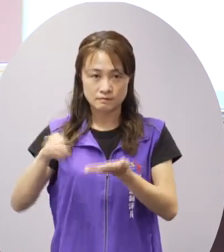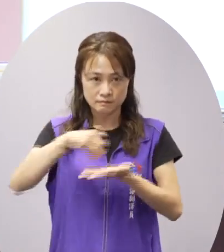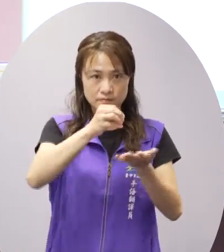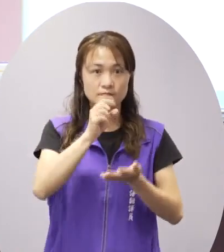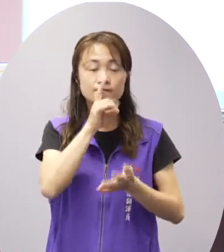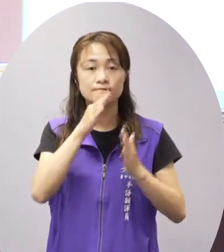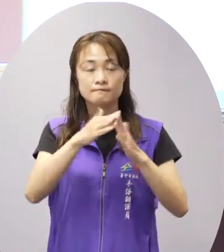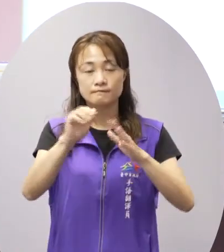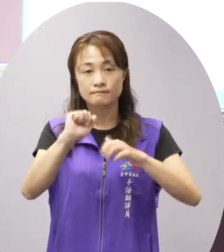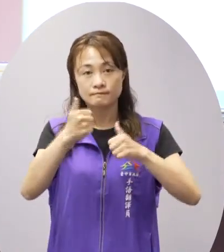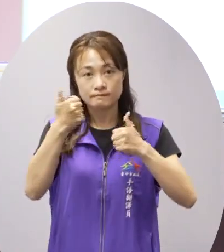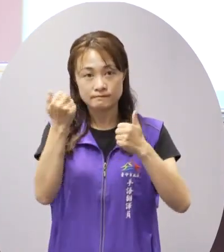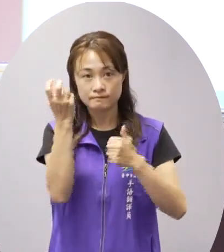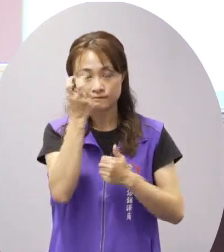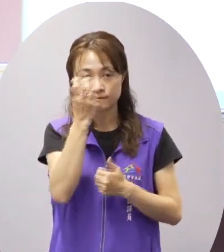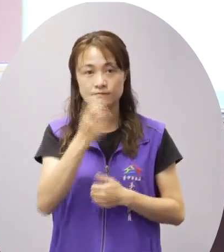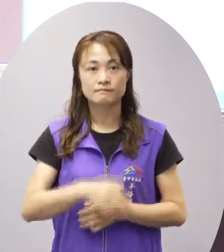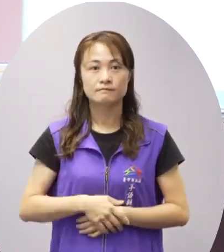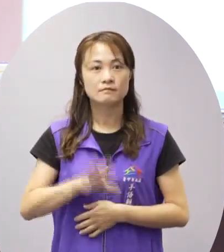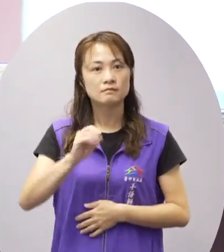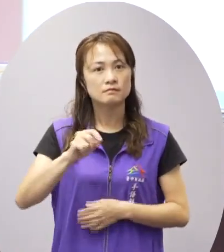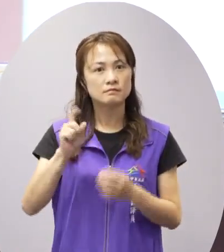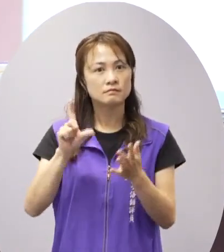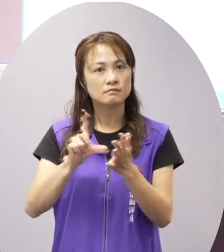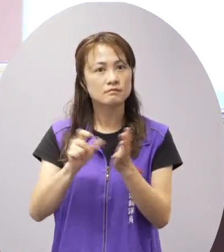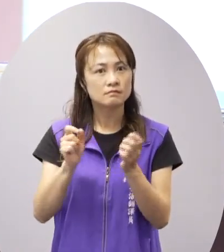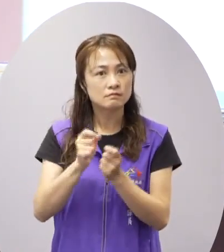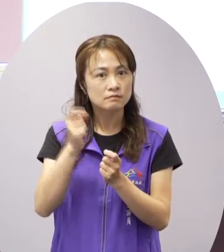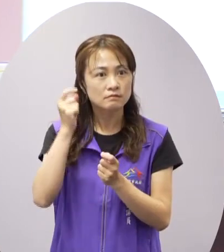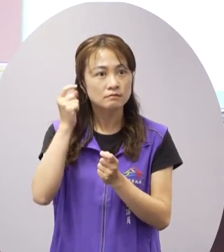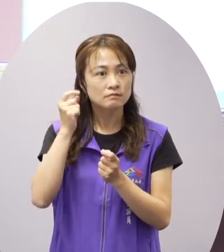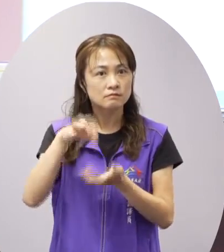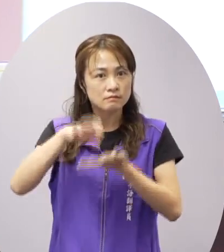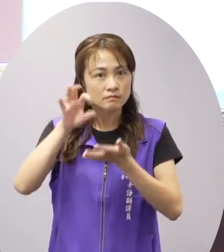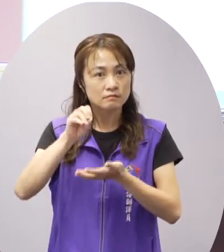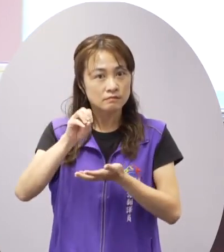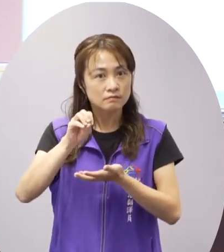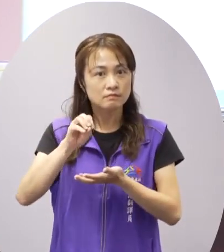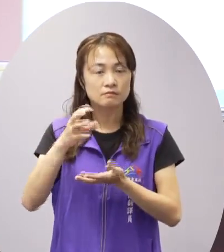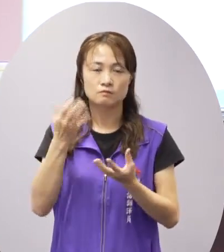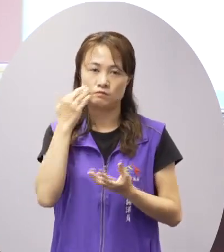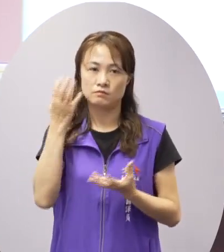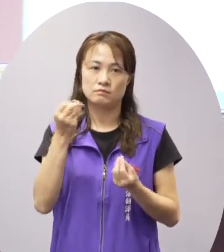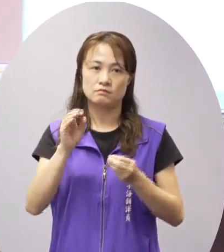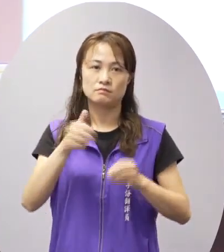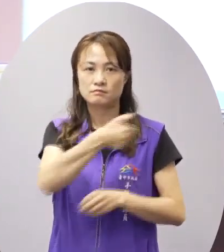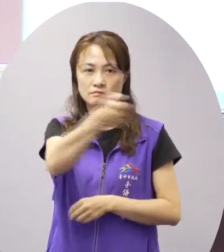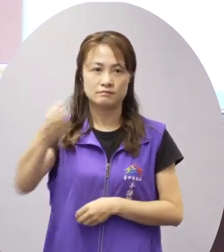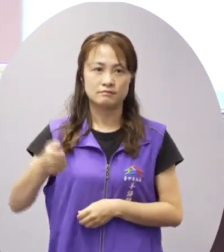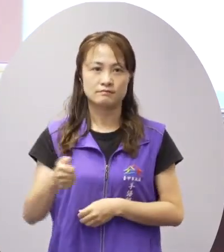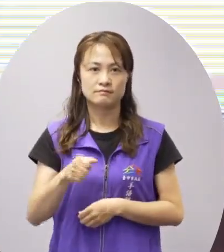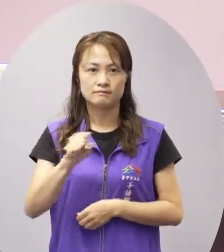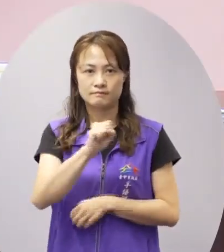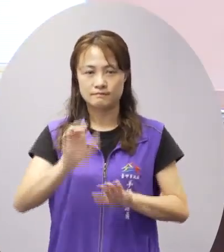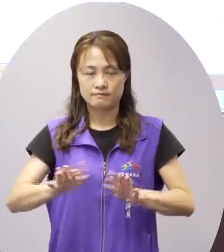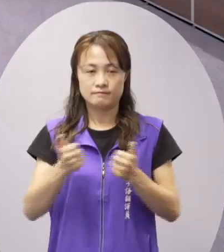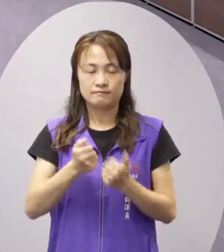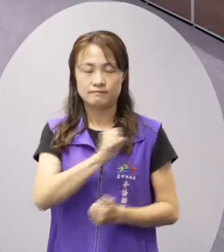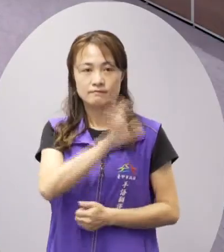审议。好，那请问有没有临时动议？没有的话就谢谢各位的配合，我们散会。